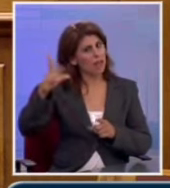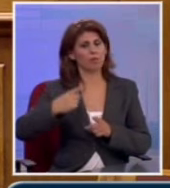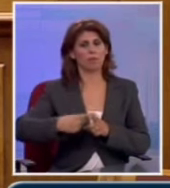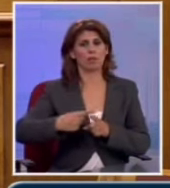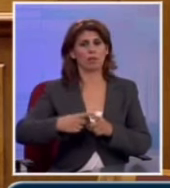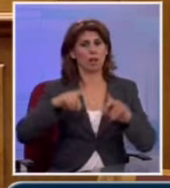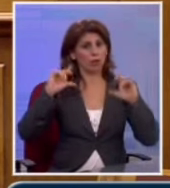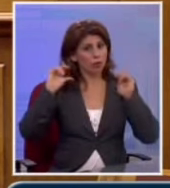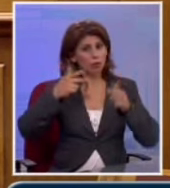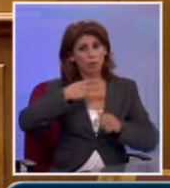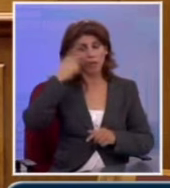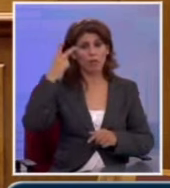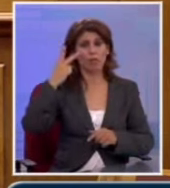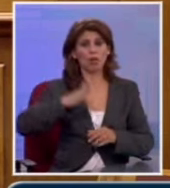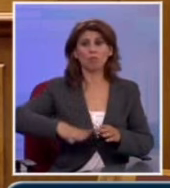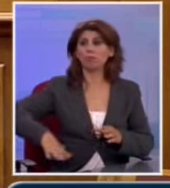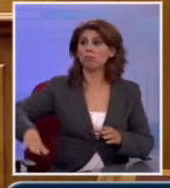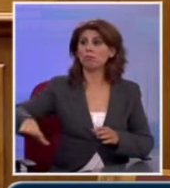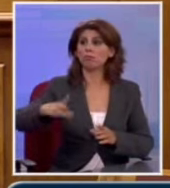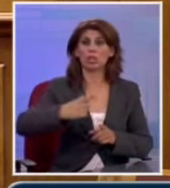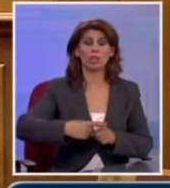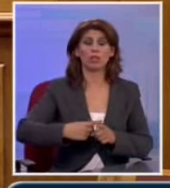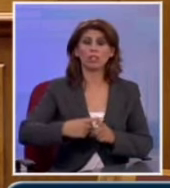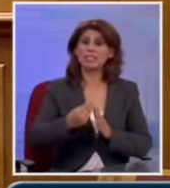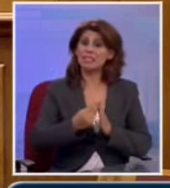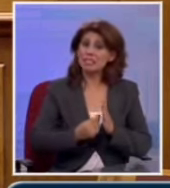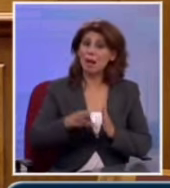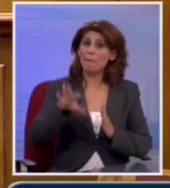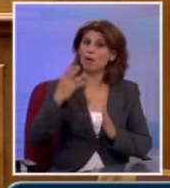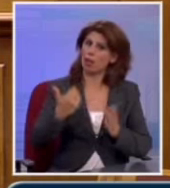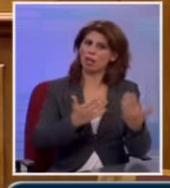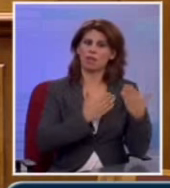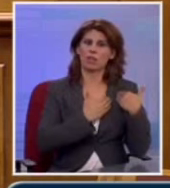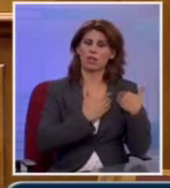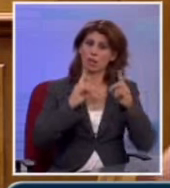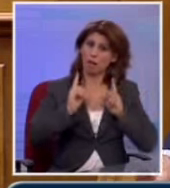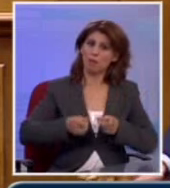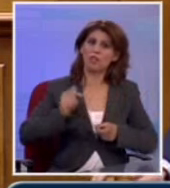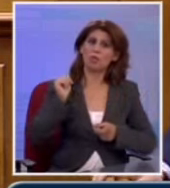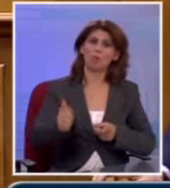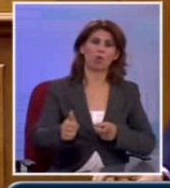το δημοκρατικό δικαίωμα ενός λαού στις κρίσιμες επιλογές να έχει ευθύνη και να αποφασίζει αυτός.